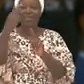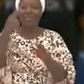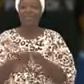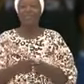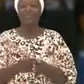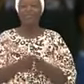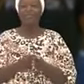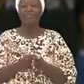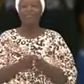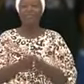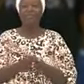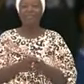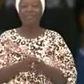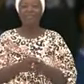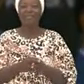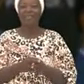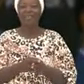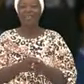jésus